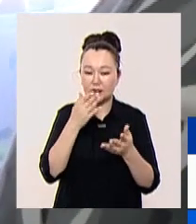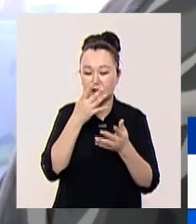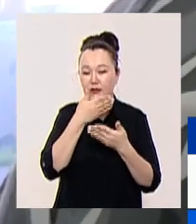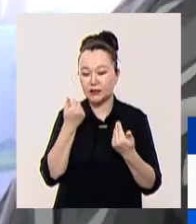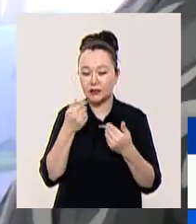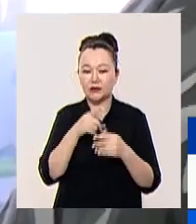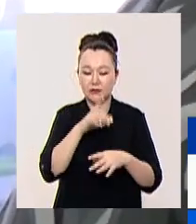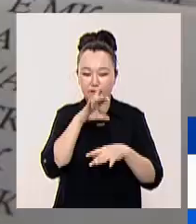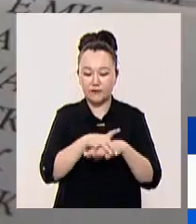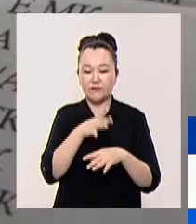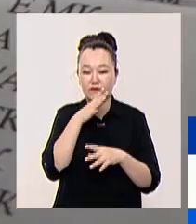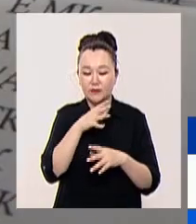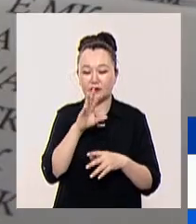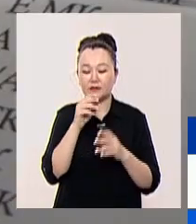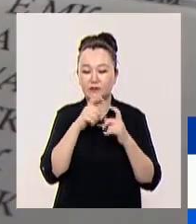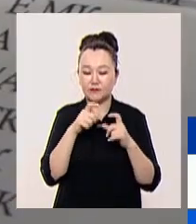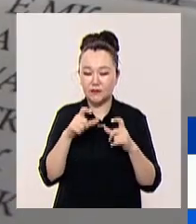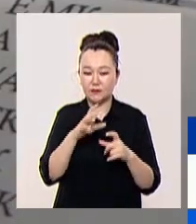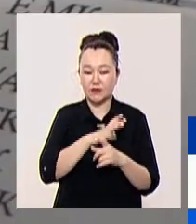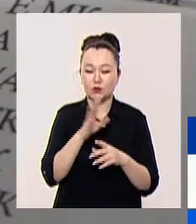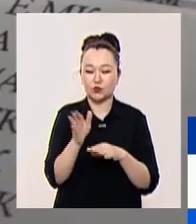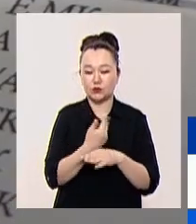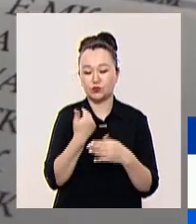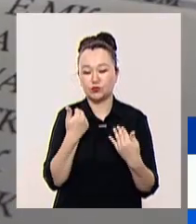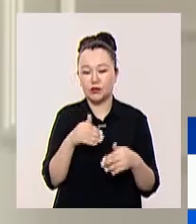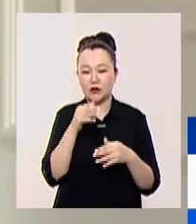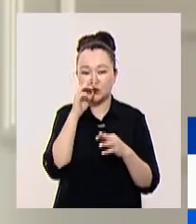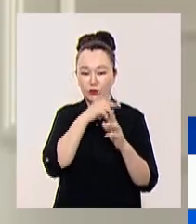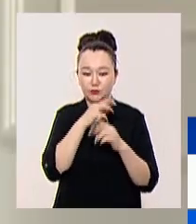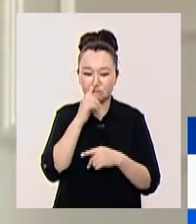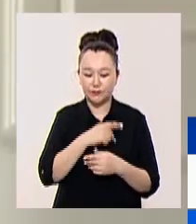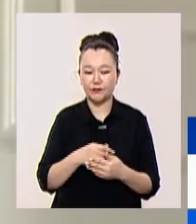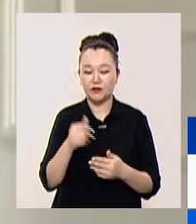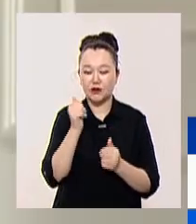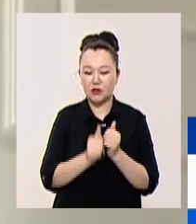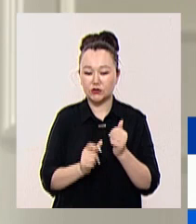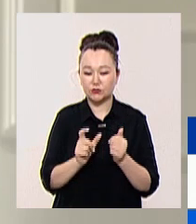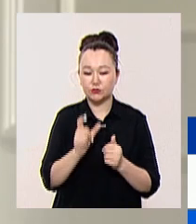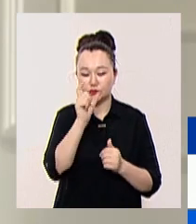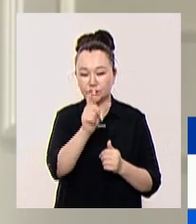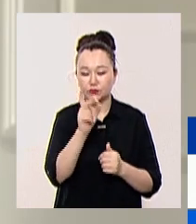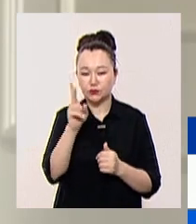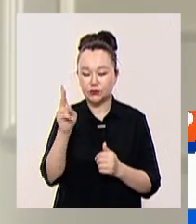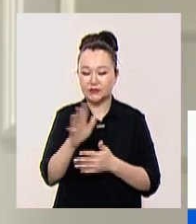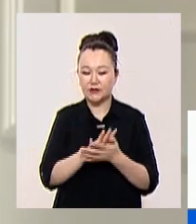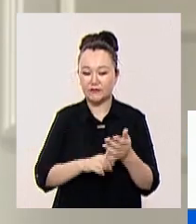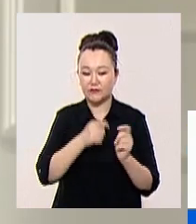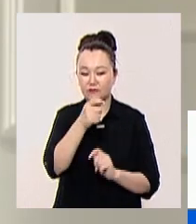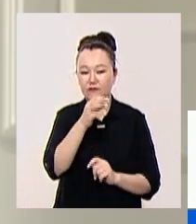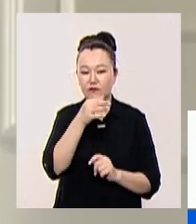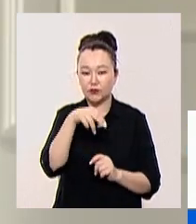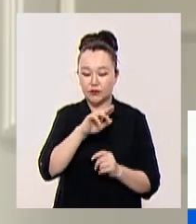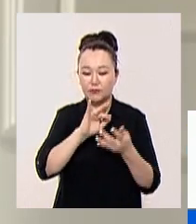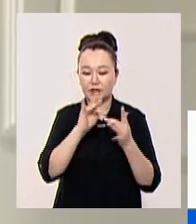Разработчики выявили ее во время тестинга портала и уже устранили. Каждый, кто отправляет заявку в фонд,